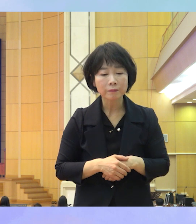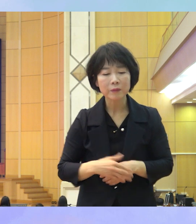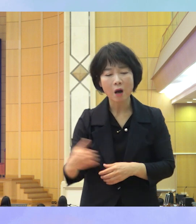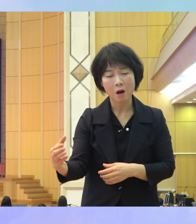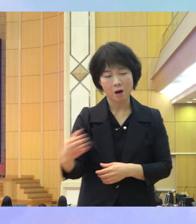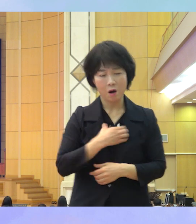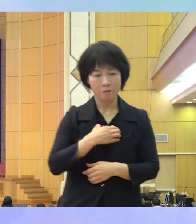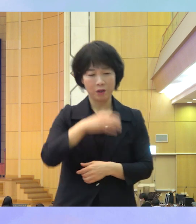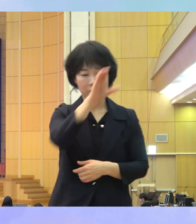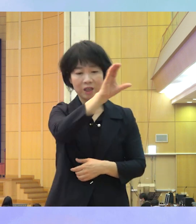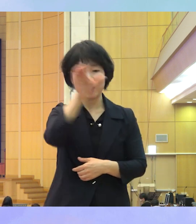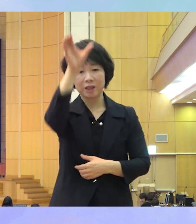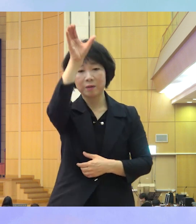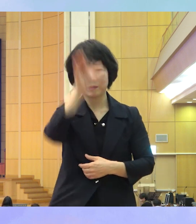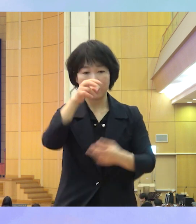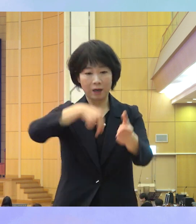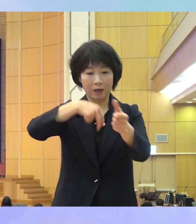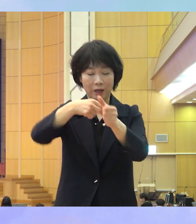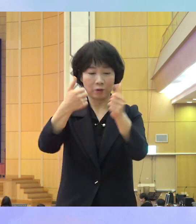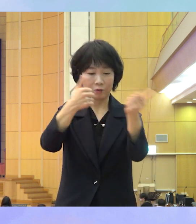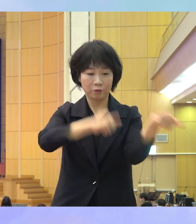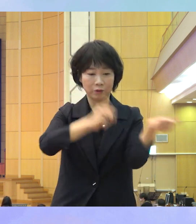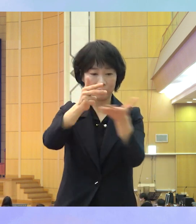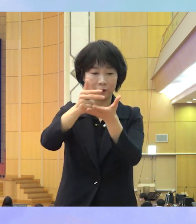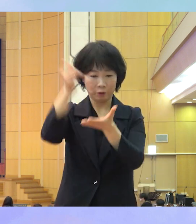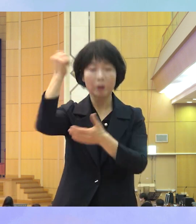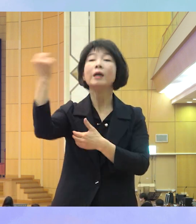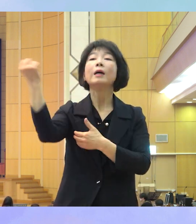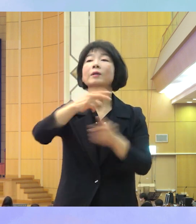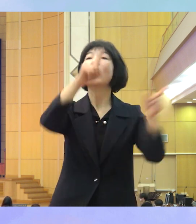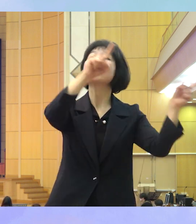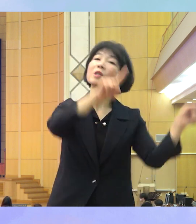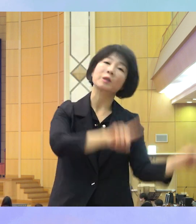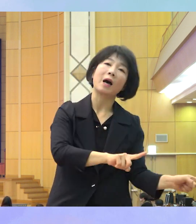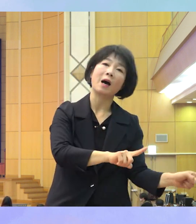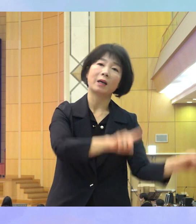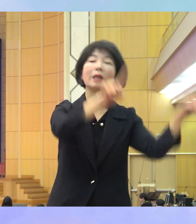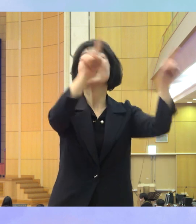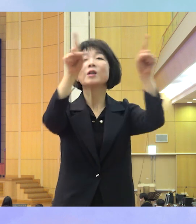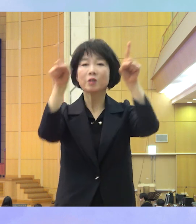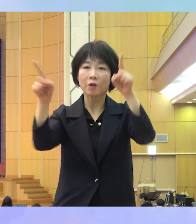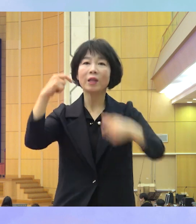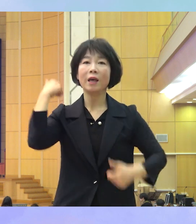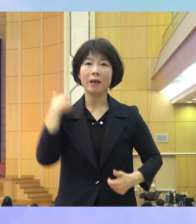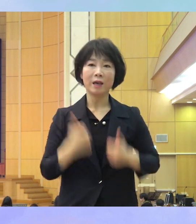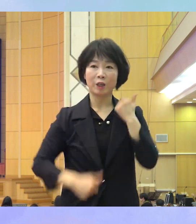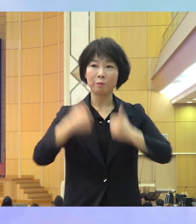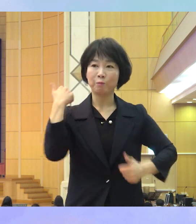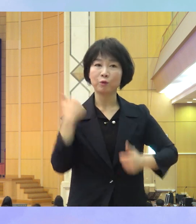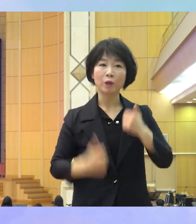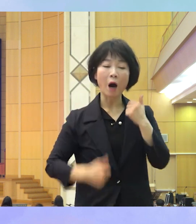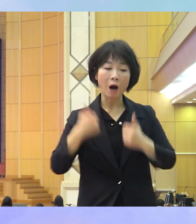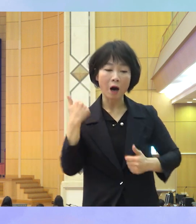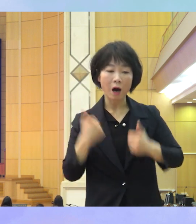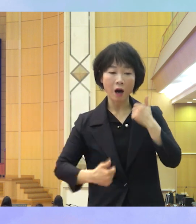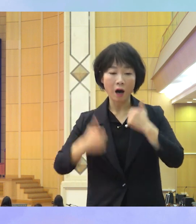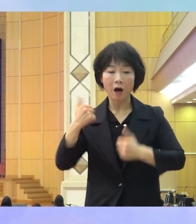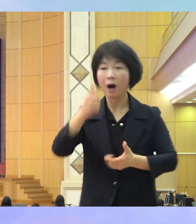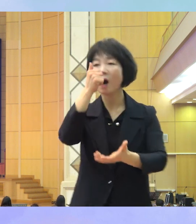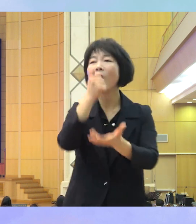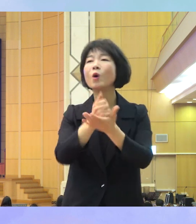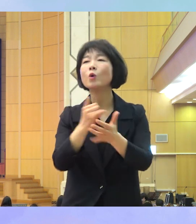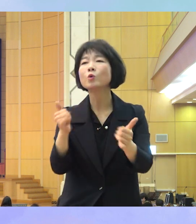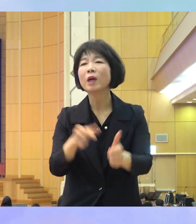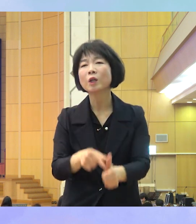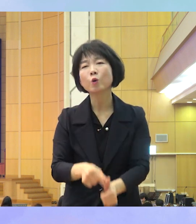험한 십자가 위에 달려 돌아가신 주 다시 살아나셨네.